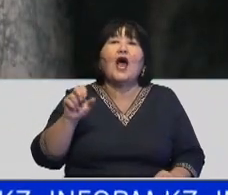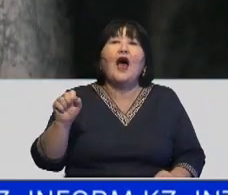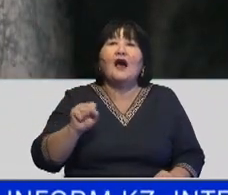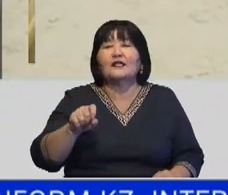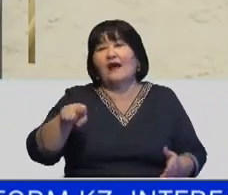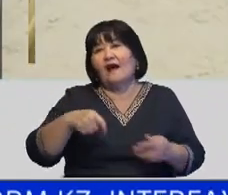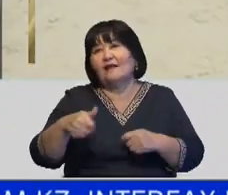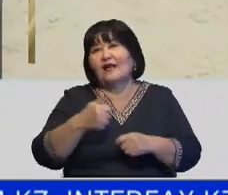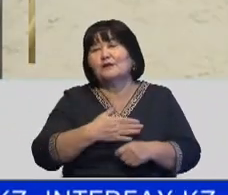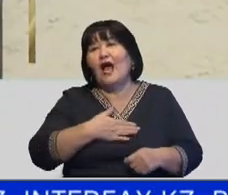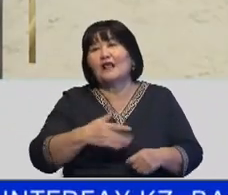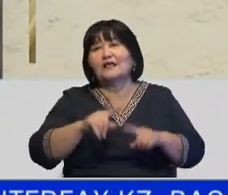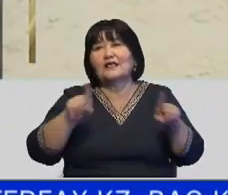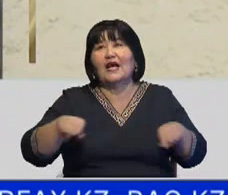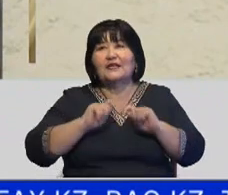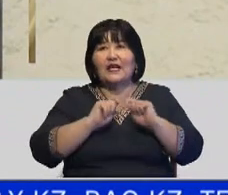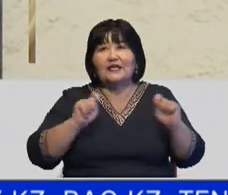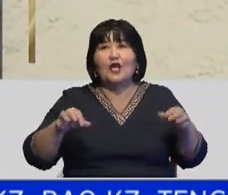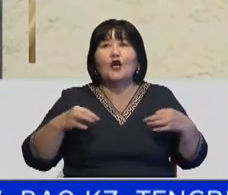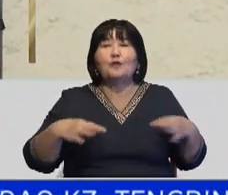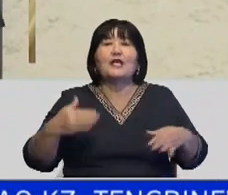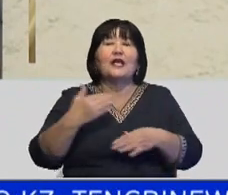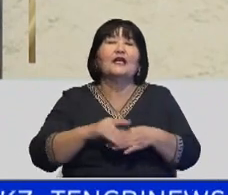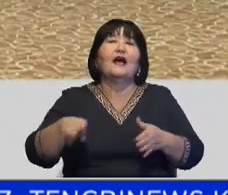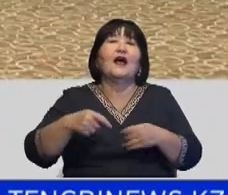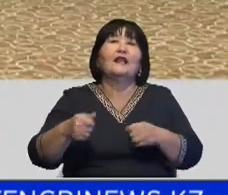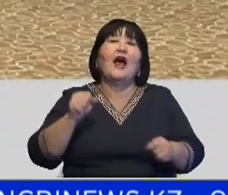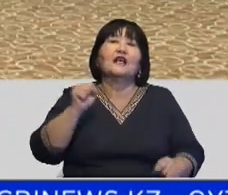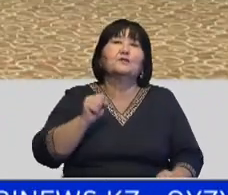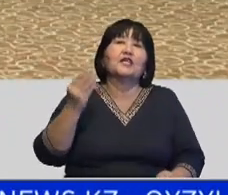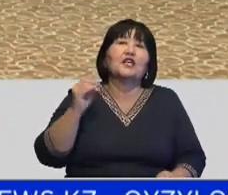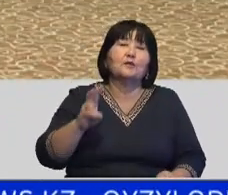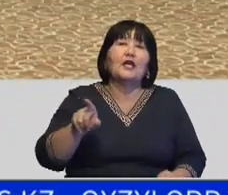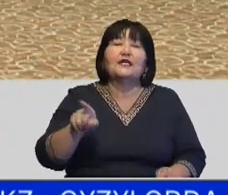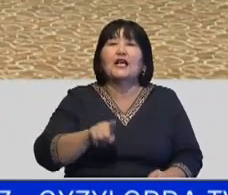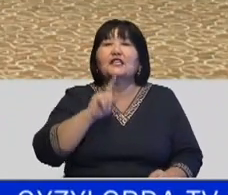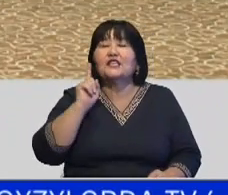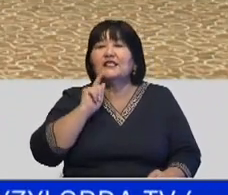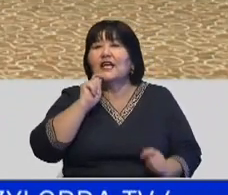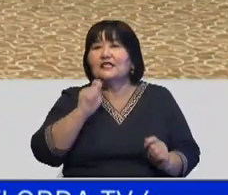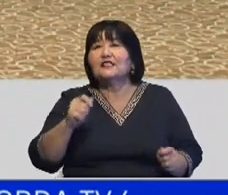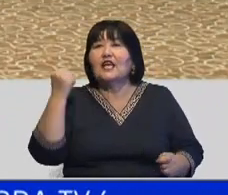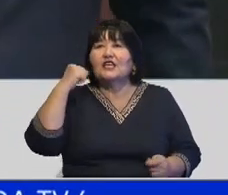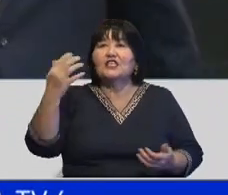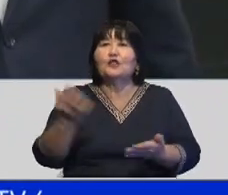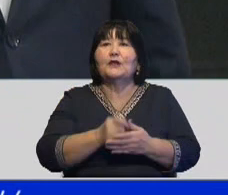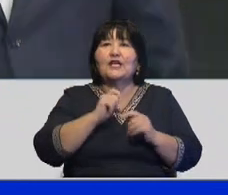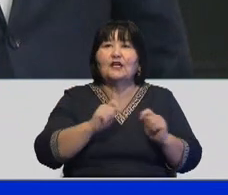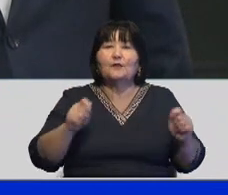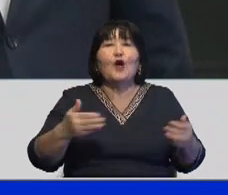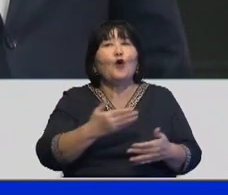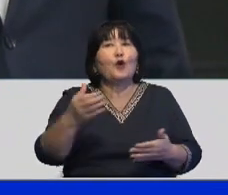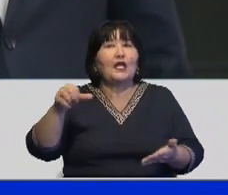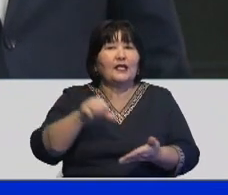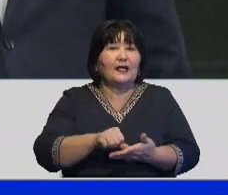Ағайдаровқа қала әкімінің алғыс хаты табысталды. Мерекелік кеште қала әкімі Асылбек Шаменов сондай-ақ Самғау жастар сыйлығының жеңімпаздарын марапаттады.